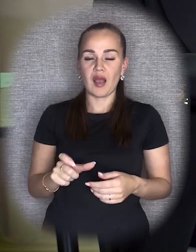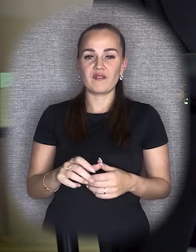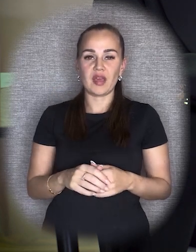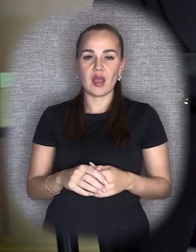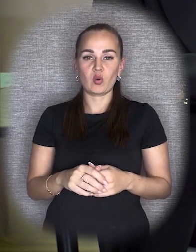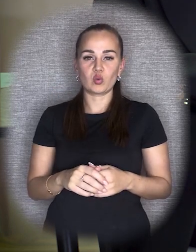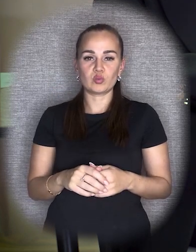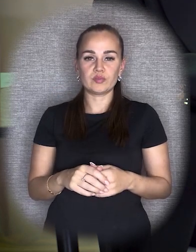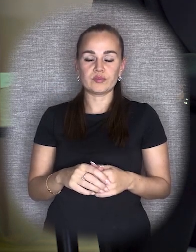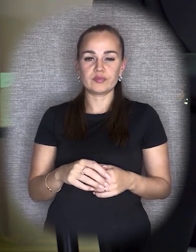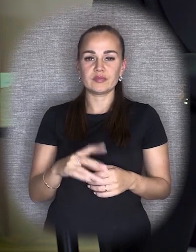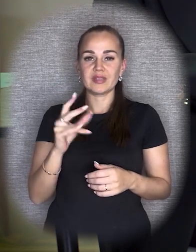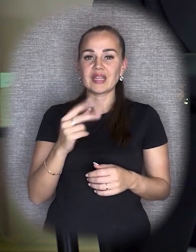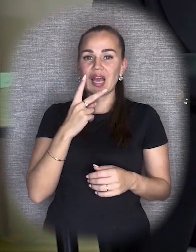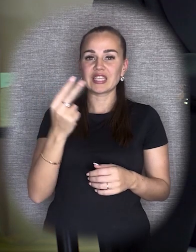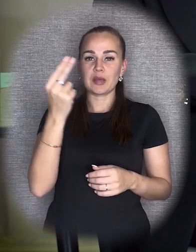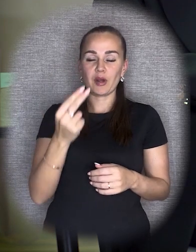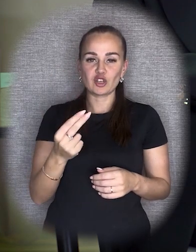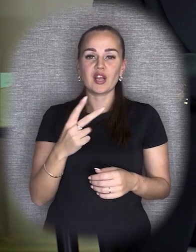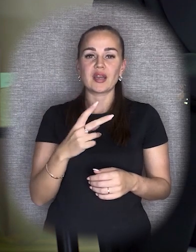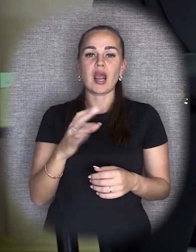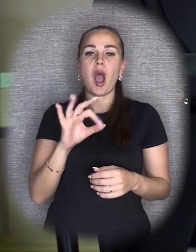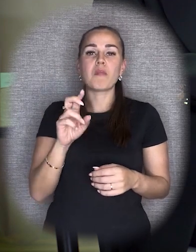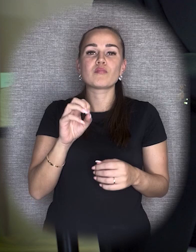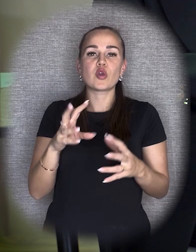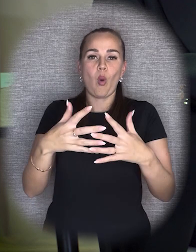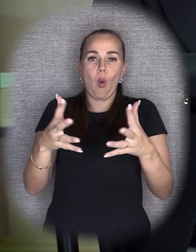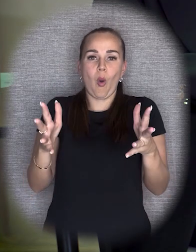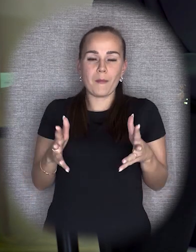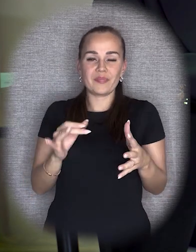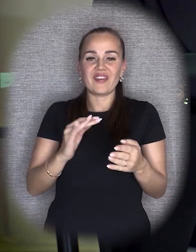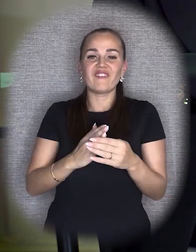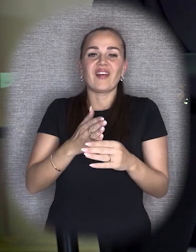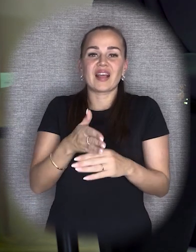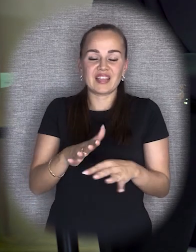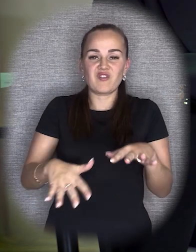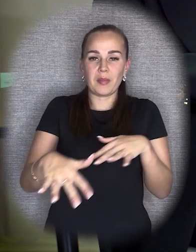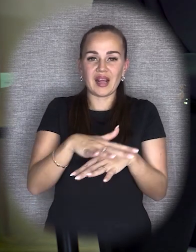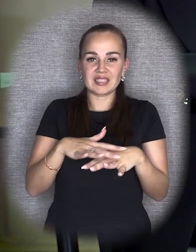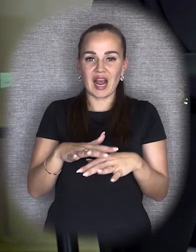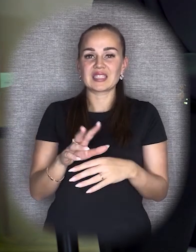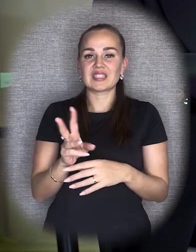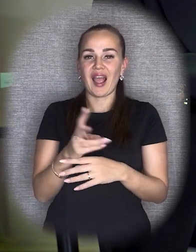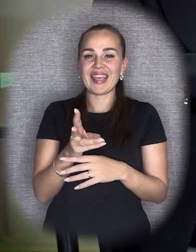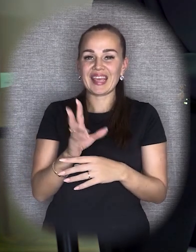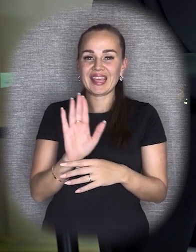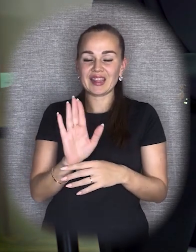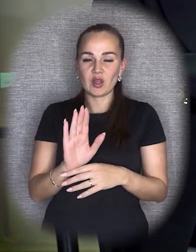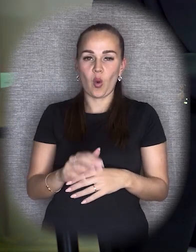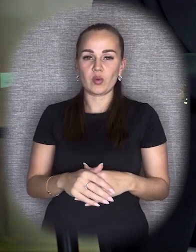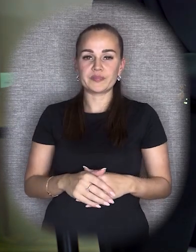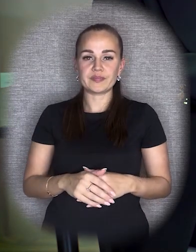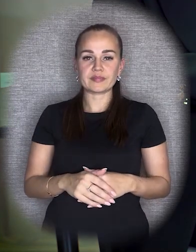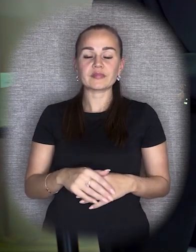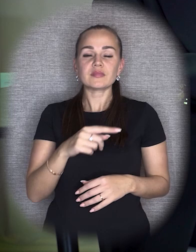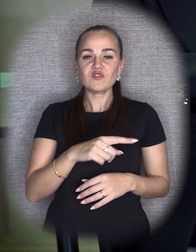плоскостном изображении увидеть некий объем, войти вот в это пространство кино. И здесь у вас получилось вместе с кино ввести человека